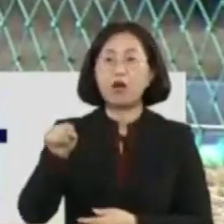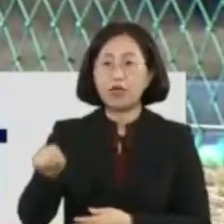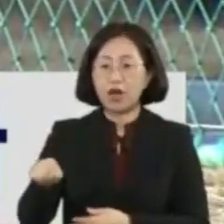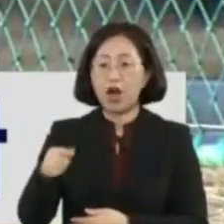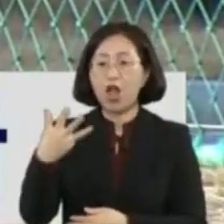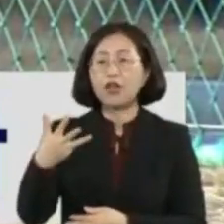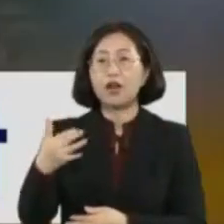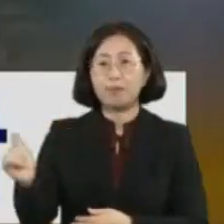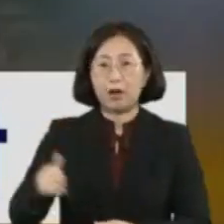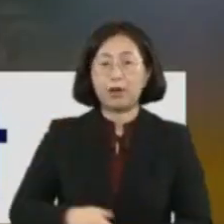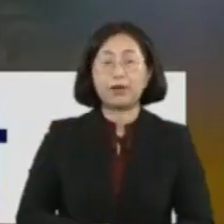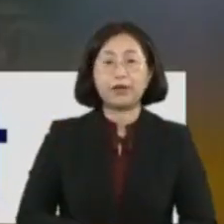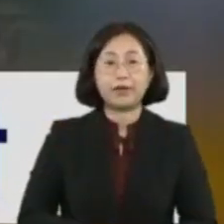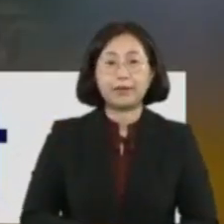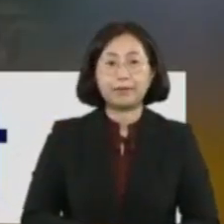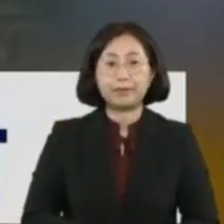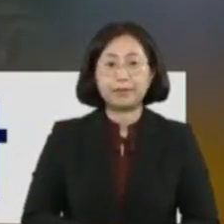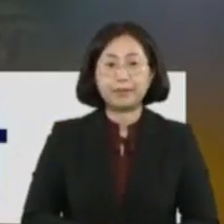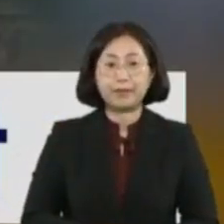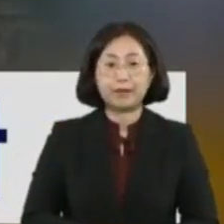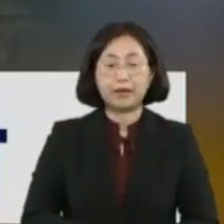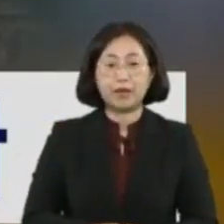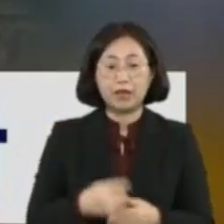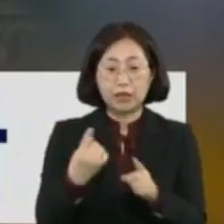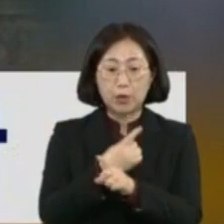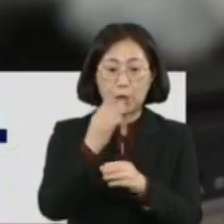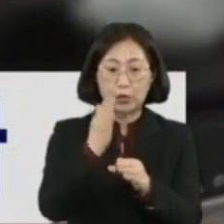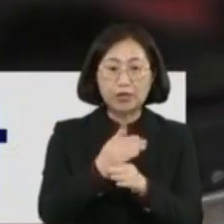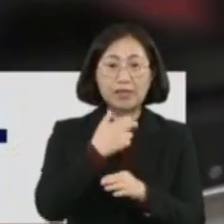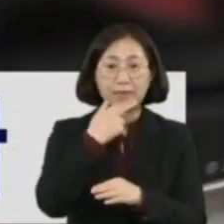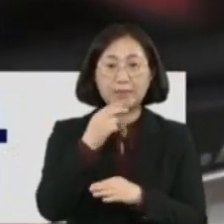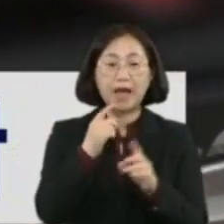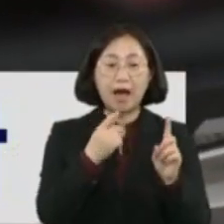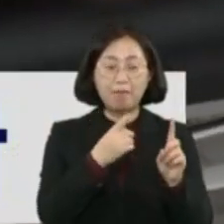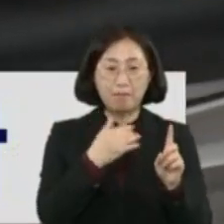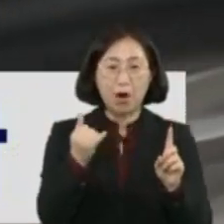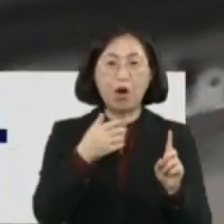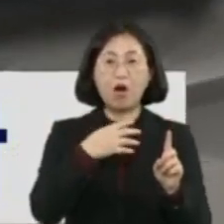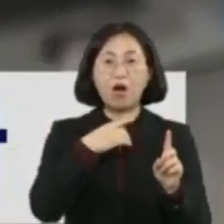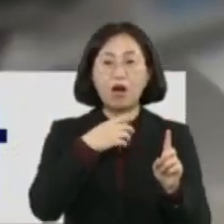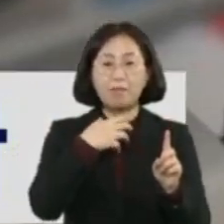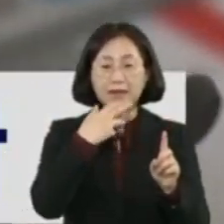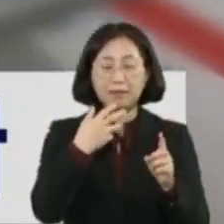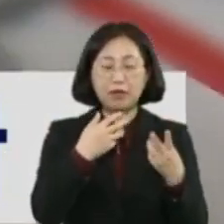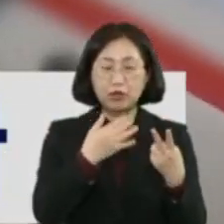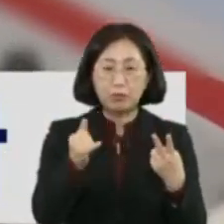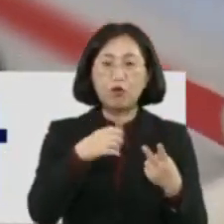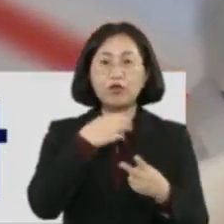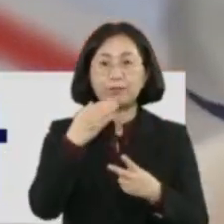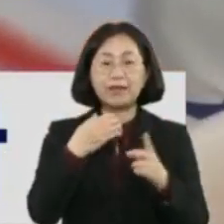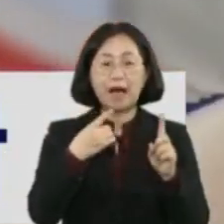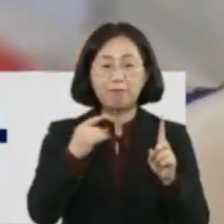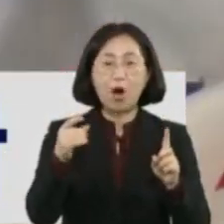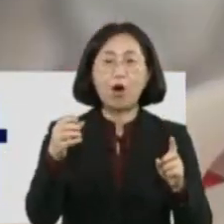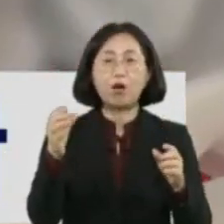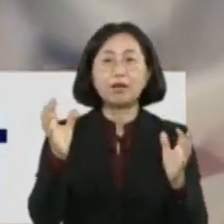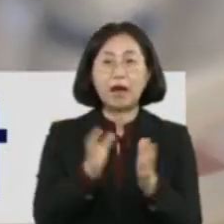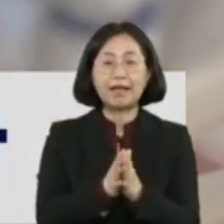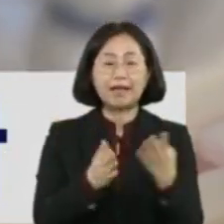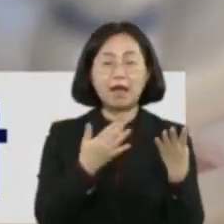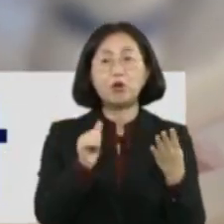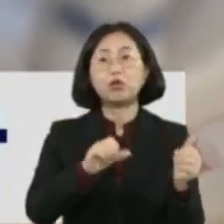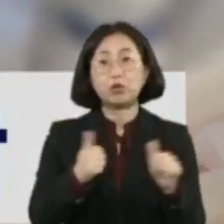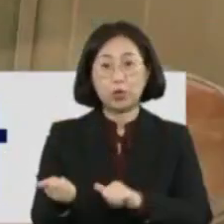45명과 8명으로 늘었습니다. 또 치료를 받던 70대 1명과 80대 2명, 90대 1명 등 4명이